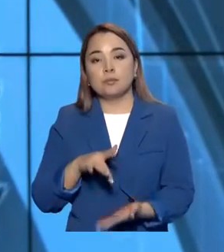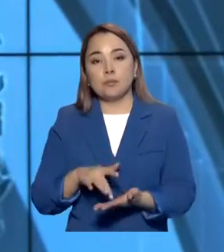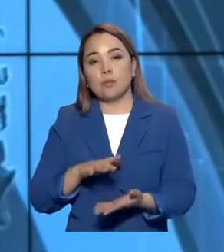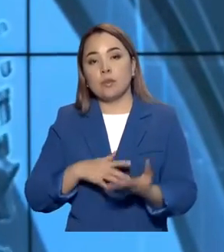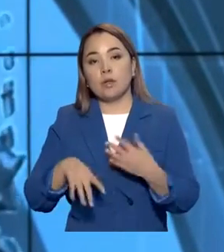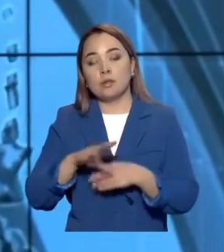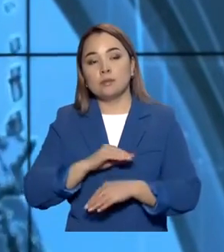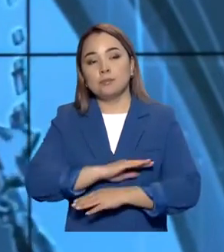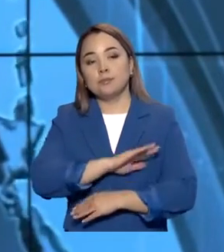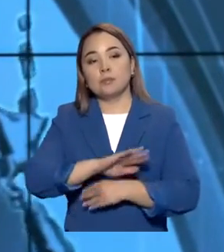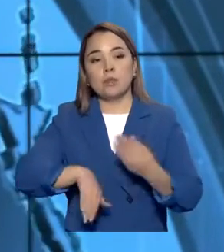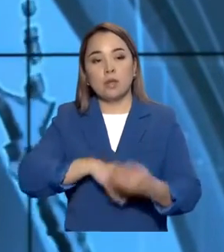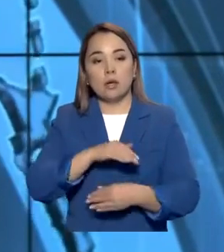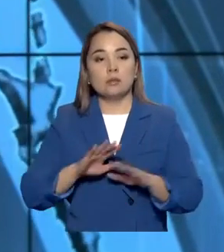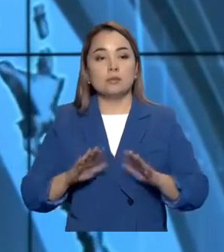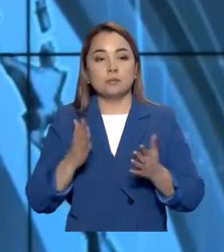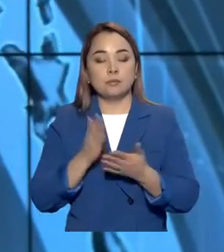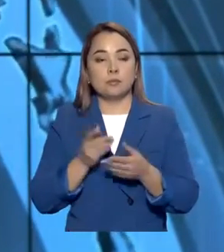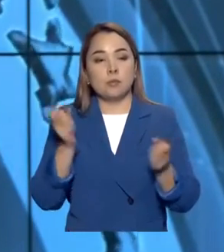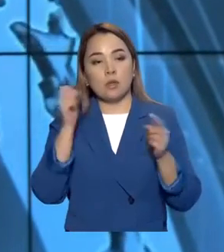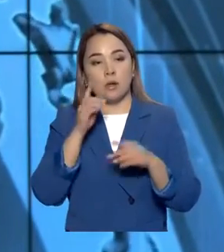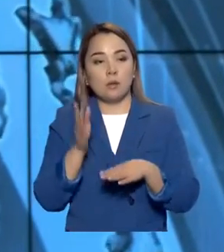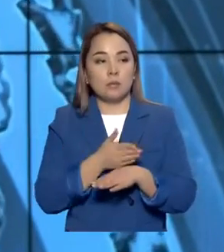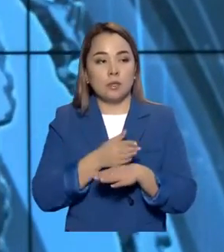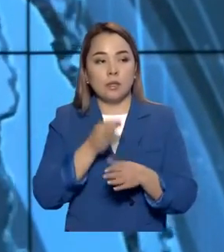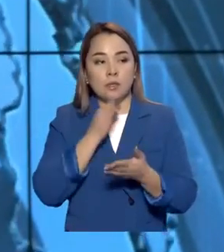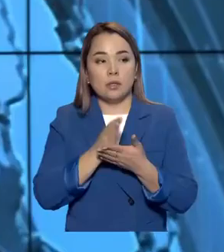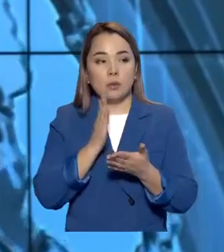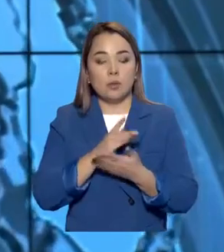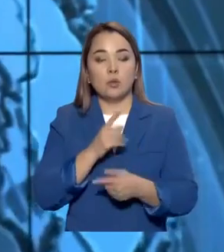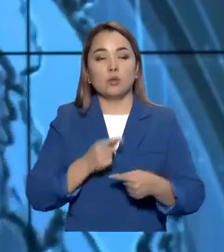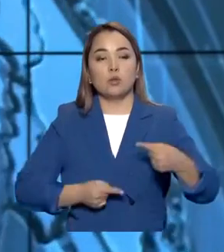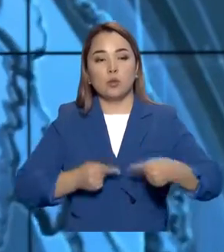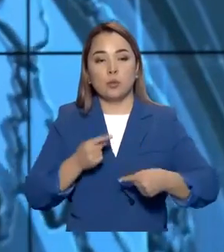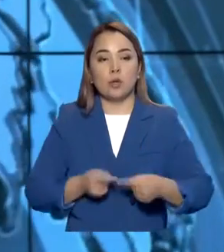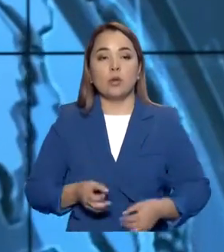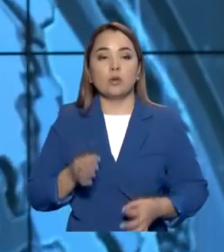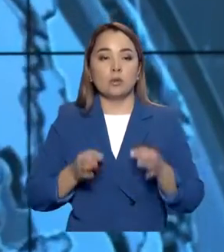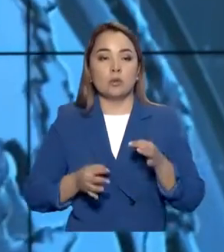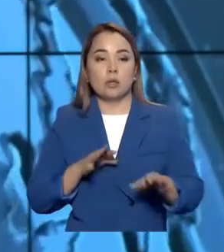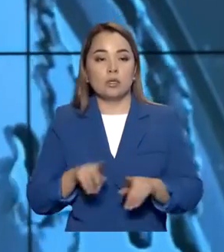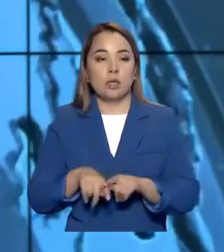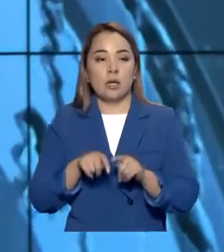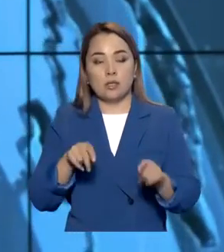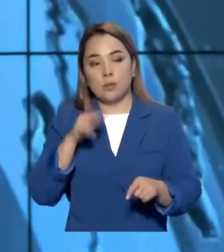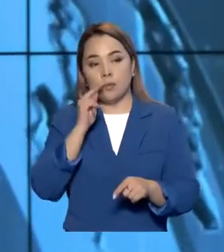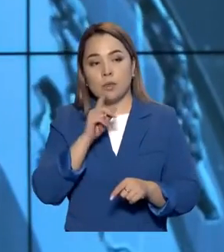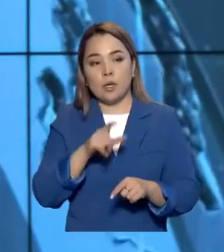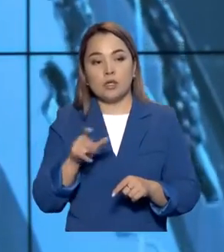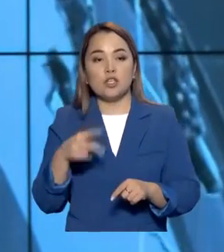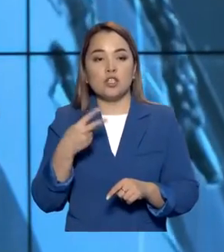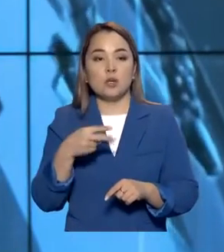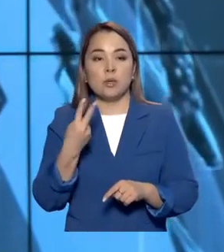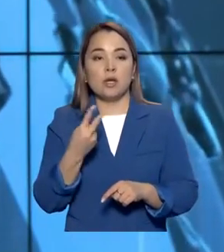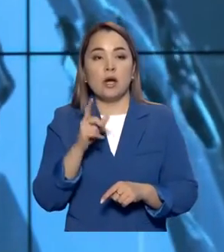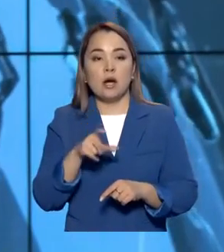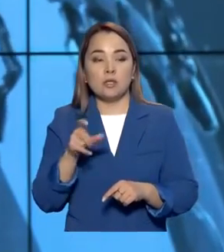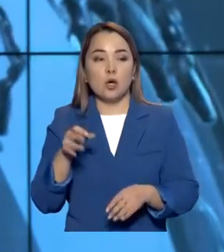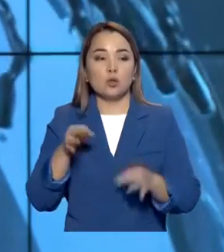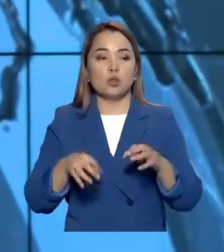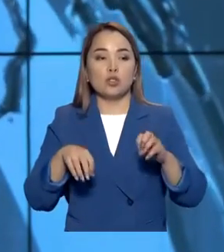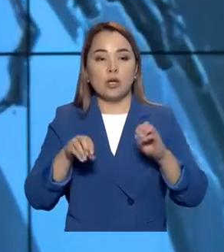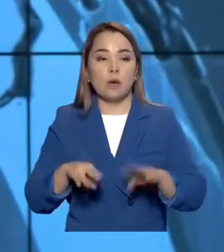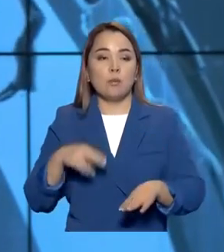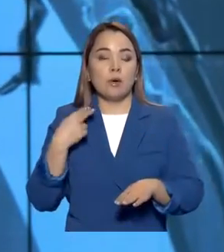Қызылордадағы жаппай тәртіпсіздіктің ақ қарасы әлі анықталып жатыр. Бүгінде дүрбелеңді қылмысқа қатысы бар деген күдіккеленген 22 адам сот шешімімен